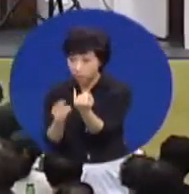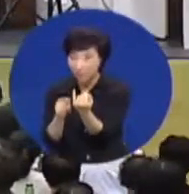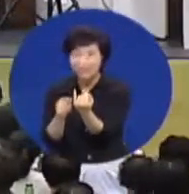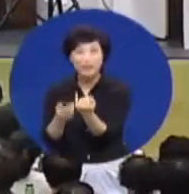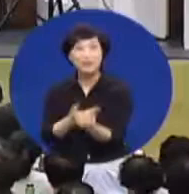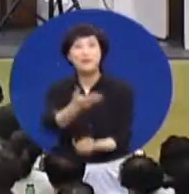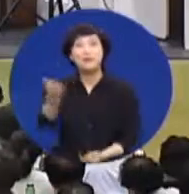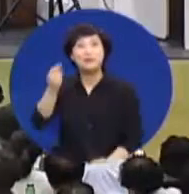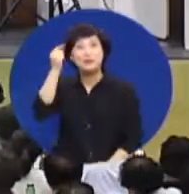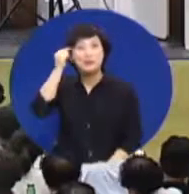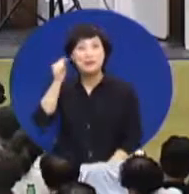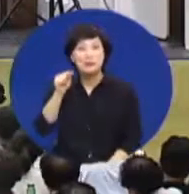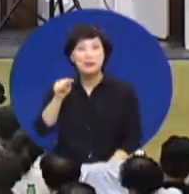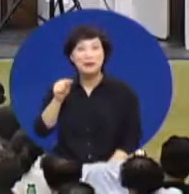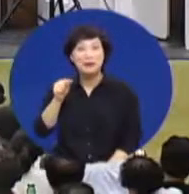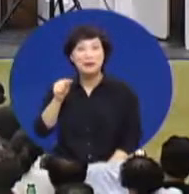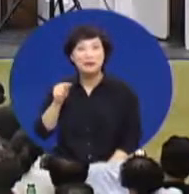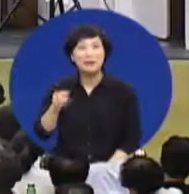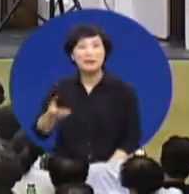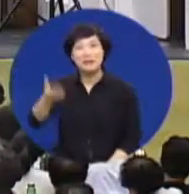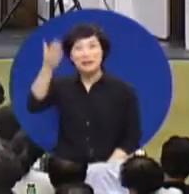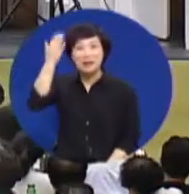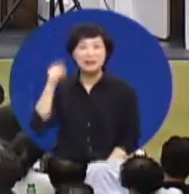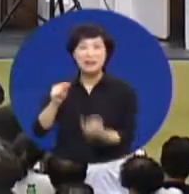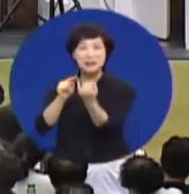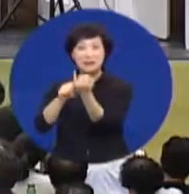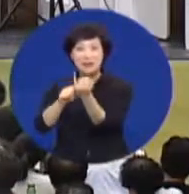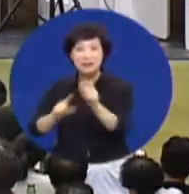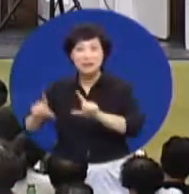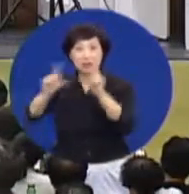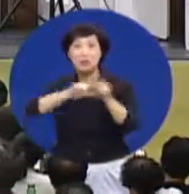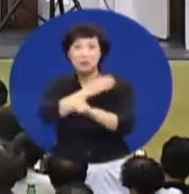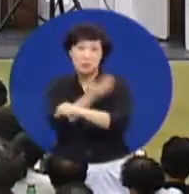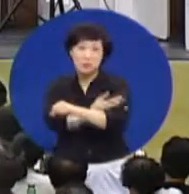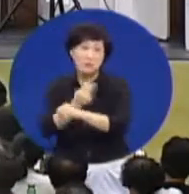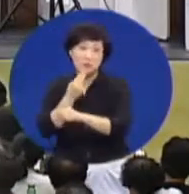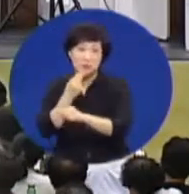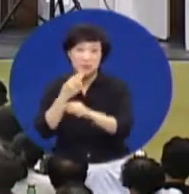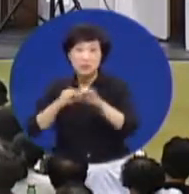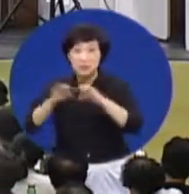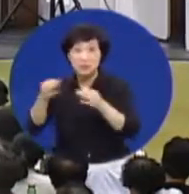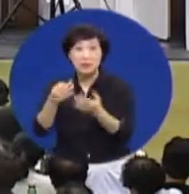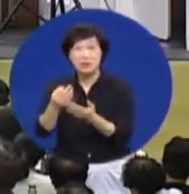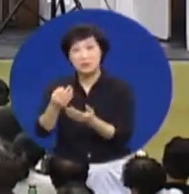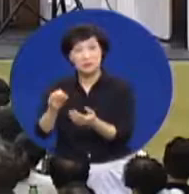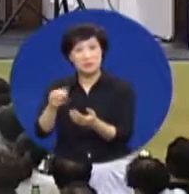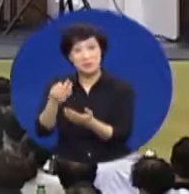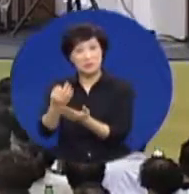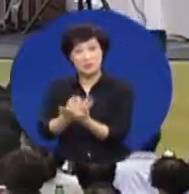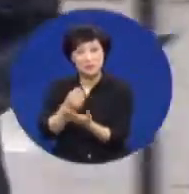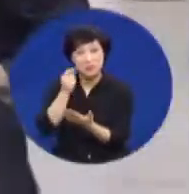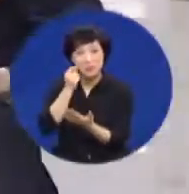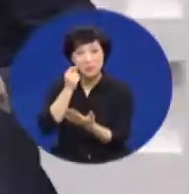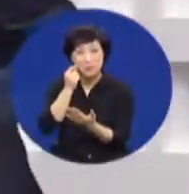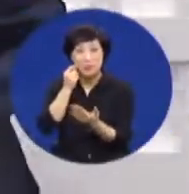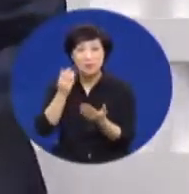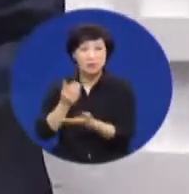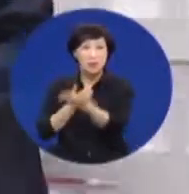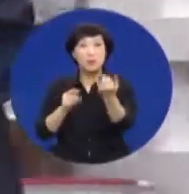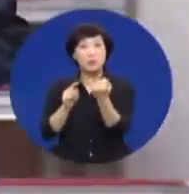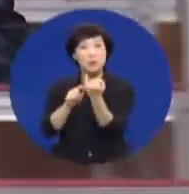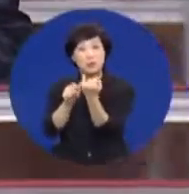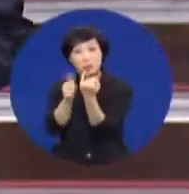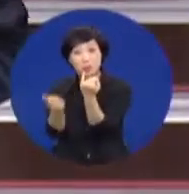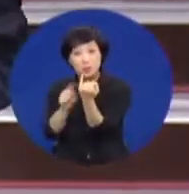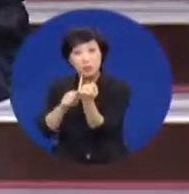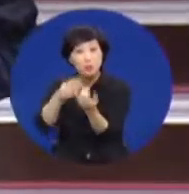무슨 그때는 여자가 생활권이 아니고 경제권이 없는데 무슨 돈이